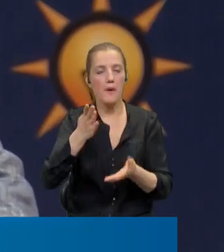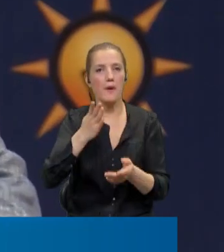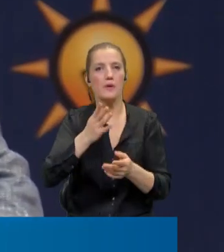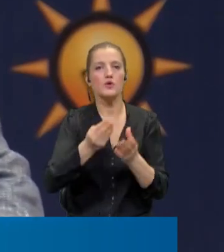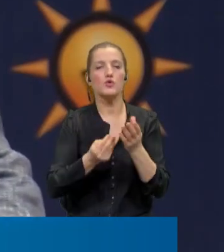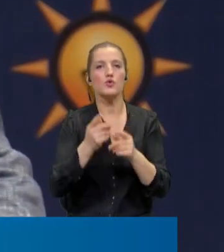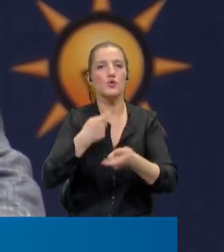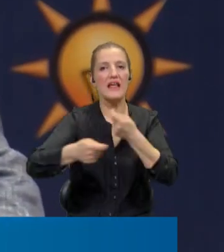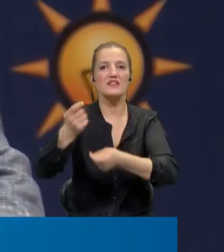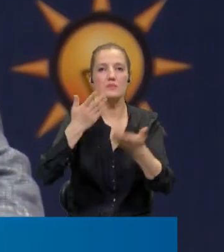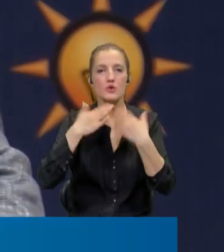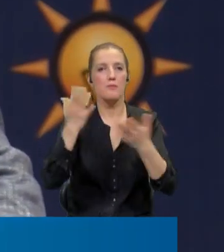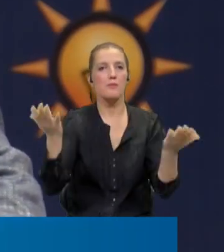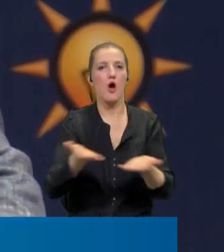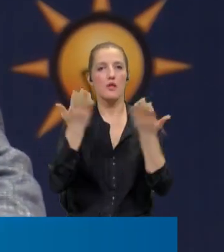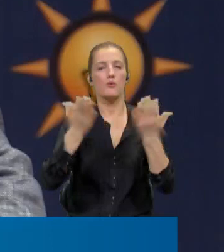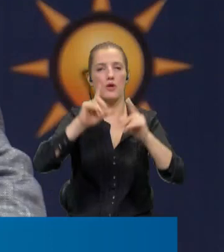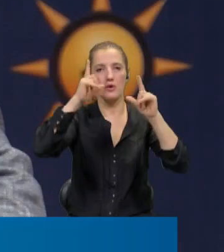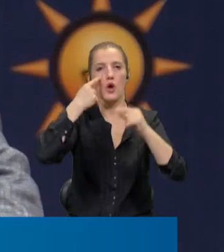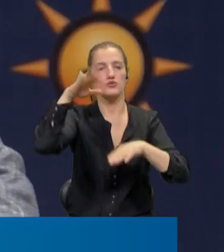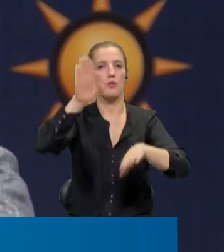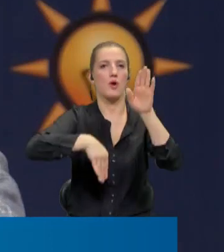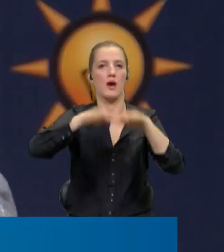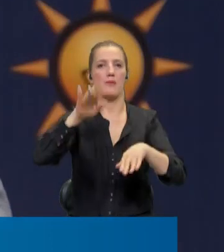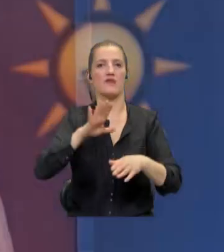yok abone ol